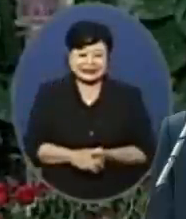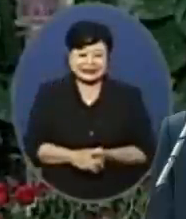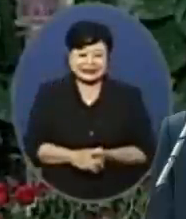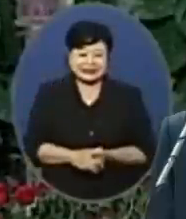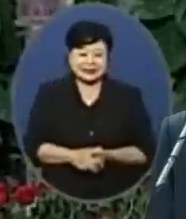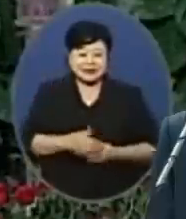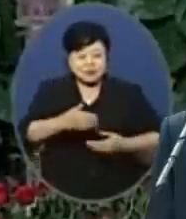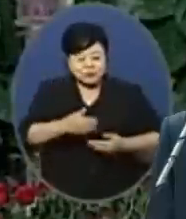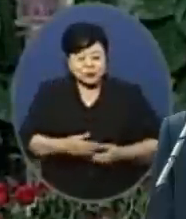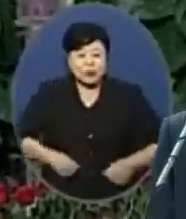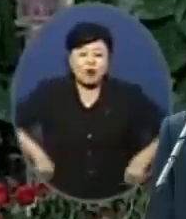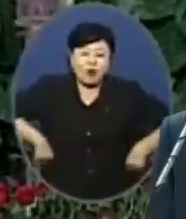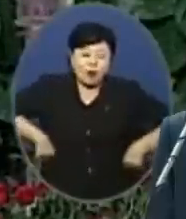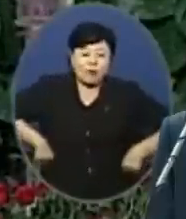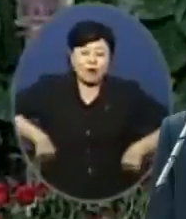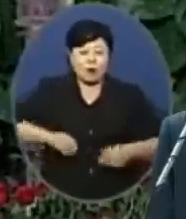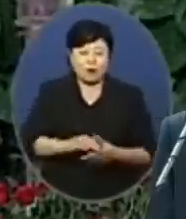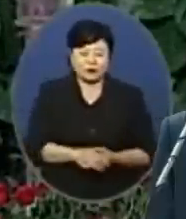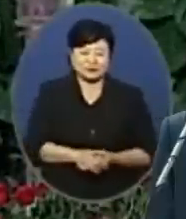품고 업고